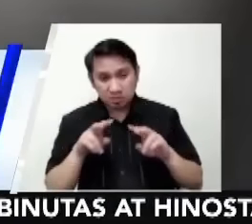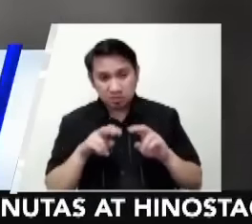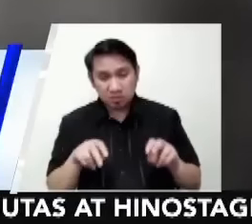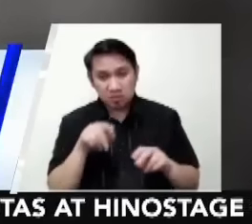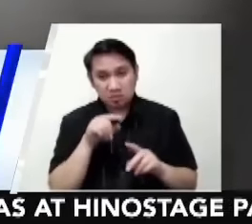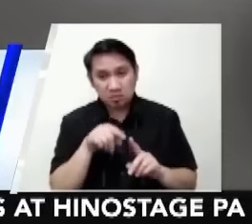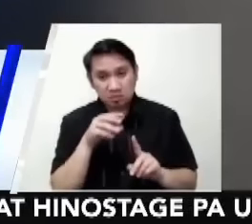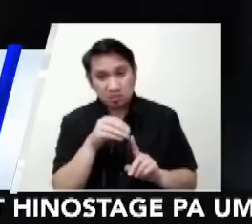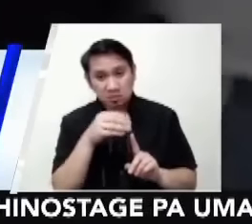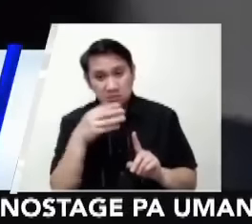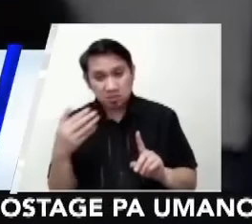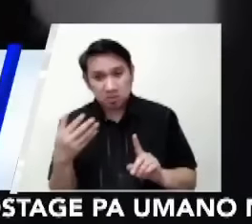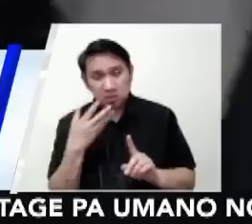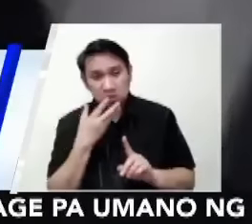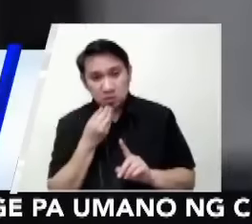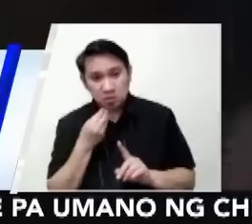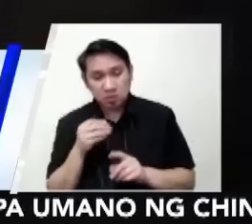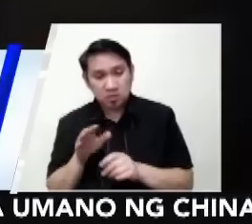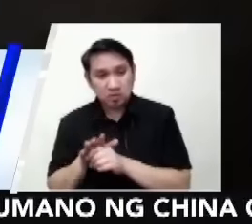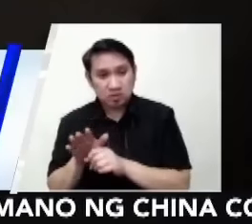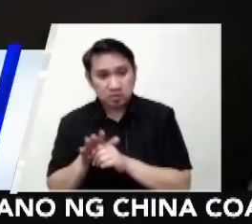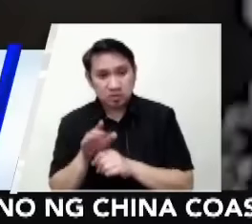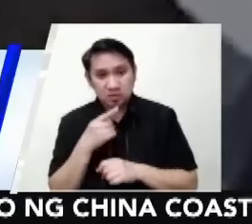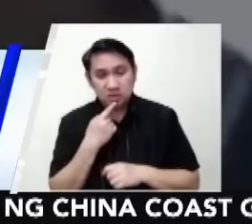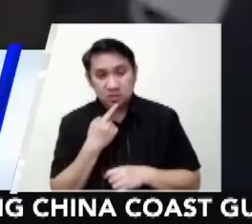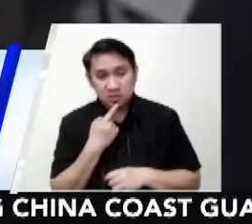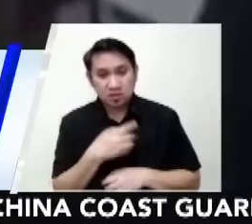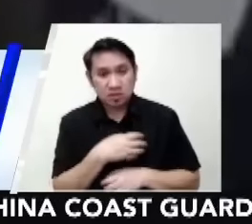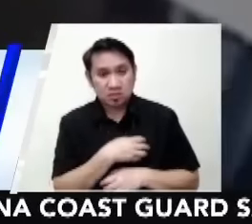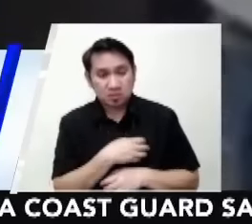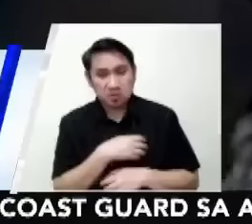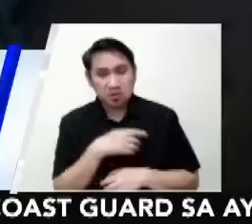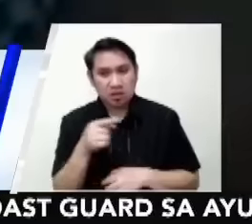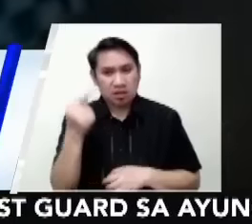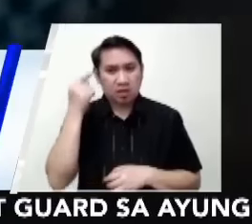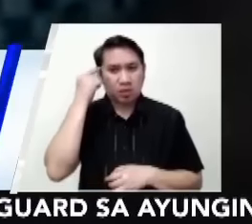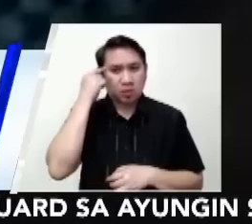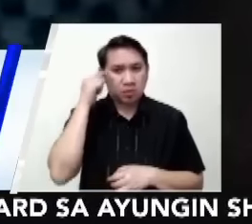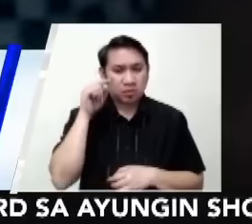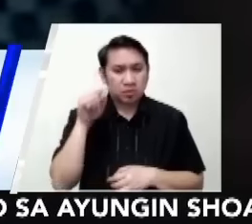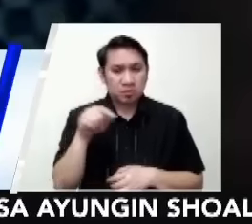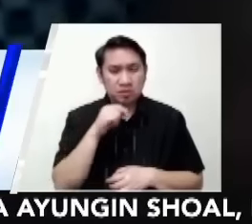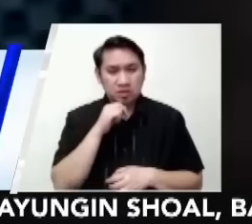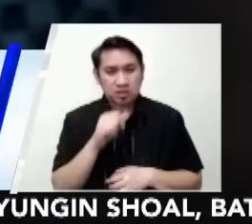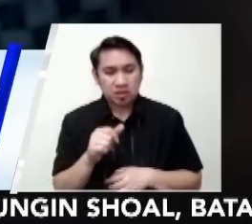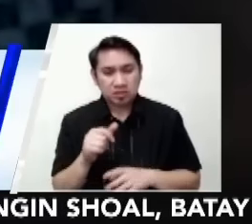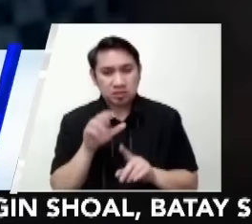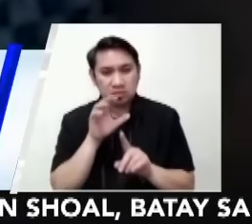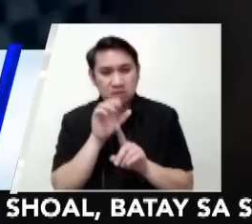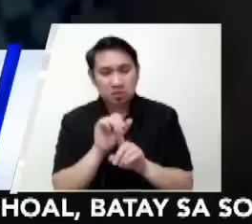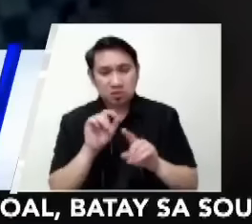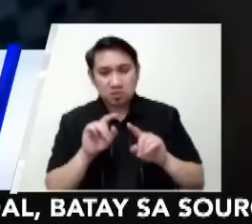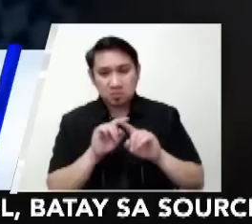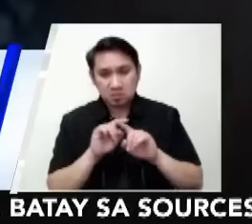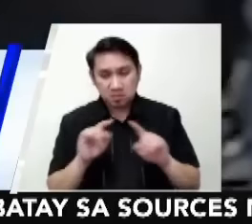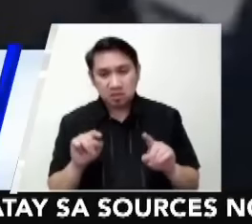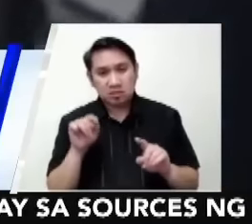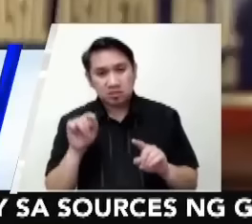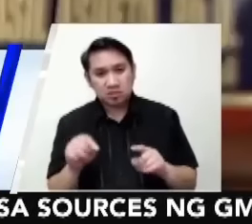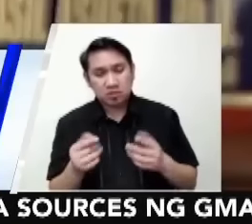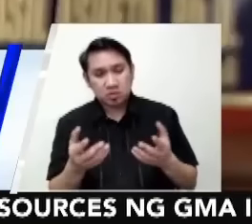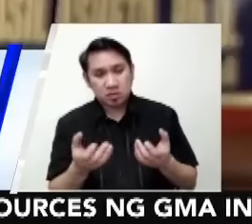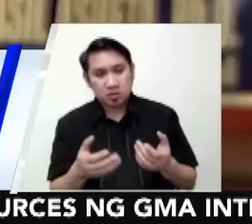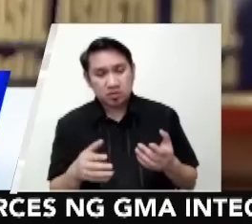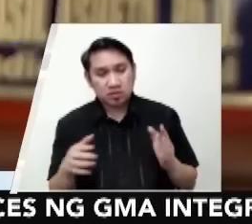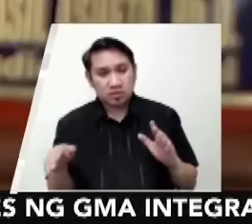ginahasa ng suspect. Ayon sa pulisya, inakala umano nitong hindi na siya mahuhuli pero nagpursigi ang biktima na makapaghain ng reklamo.